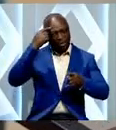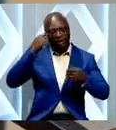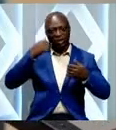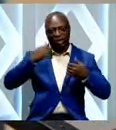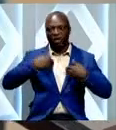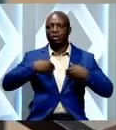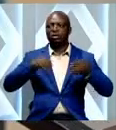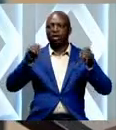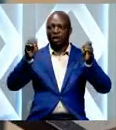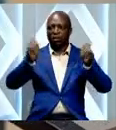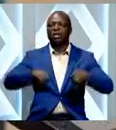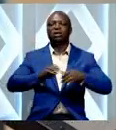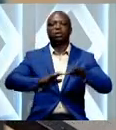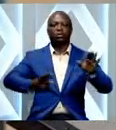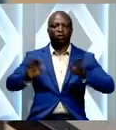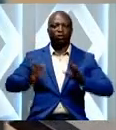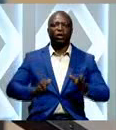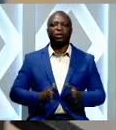ses capacités de le faire.